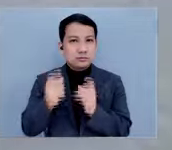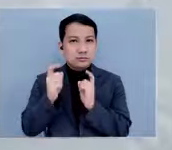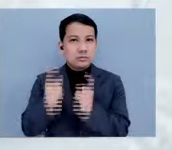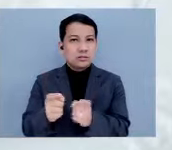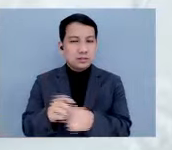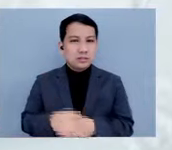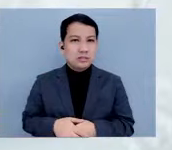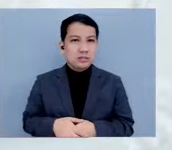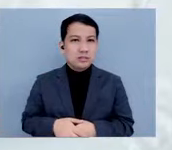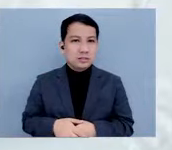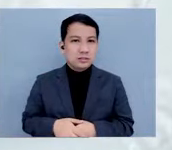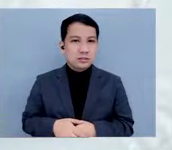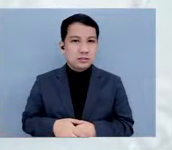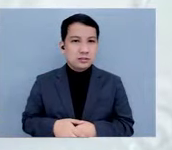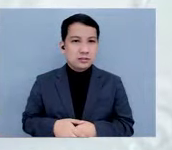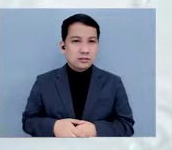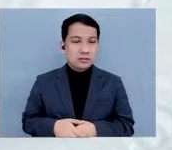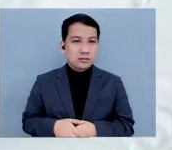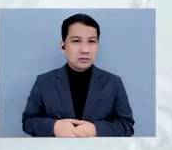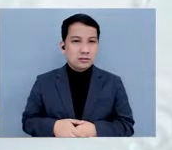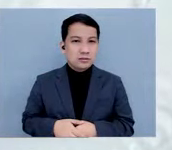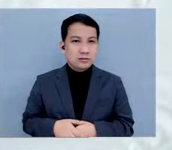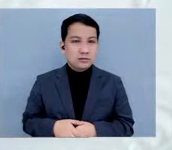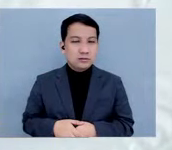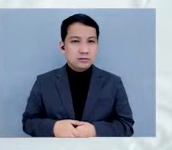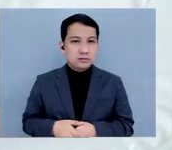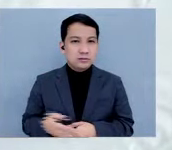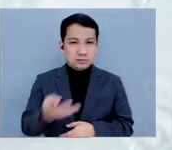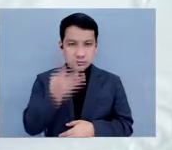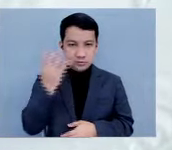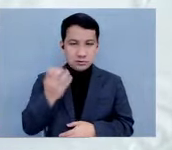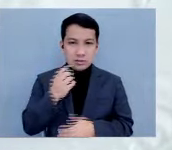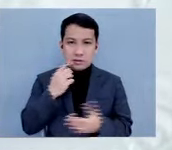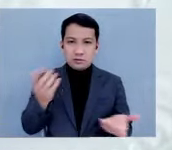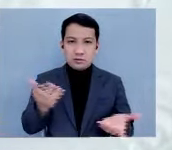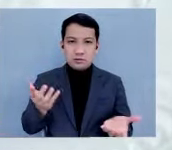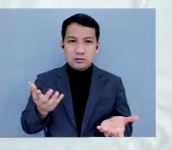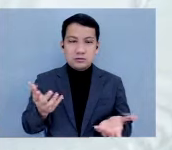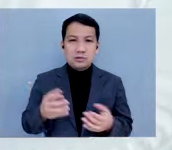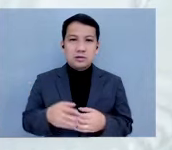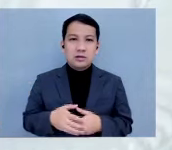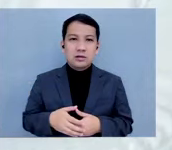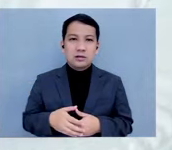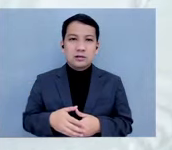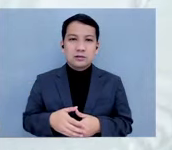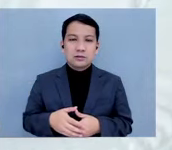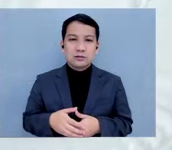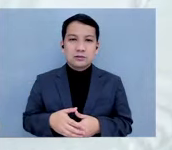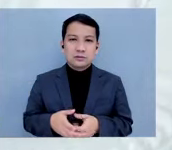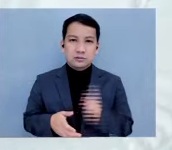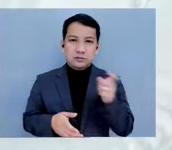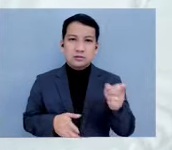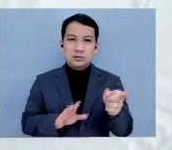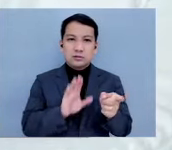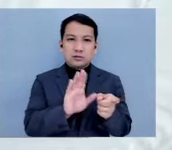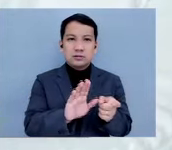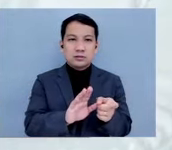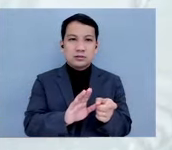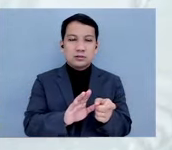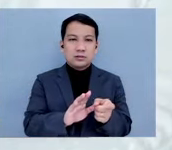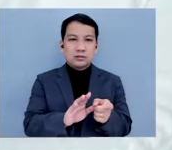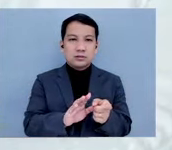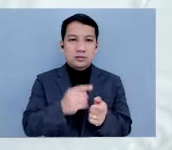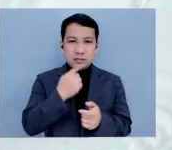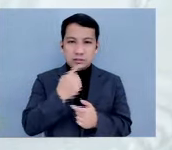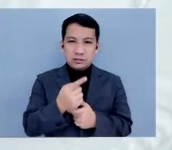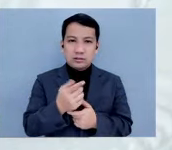Palagi ninyong pagtatanong kung saan ako, bibigyan ko lang po kayo ng talinghaga kung